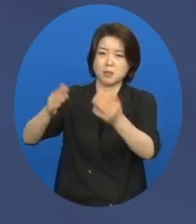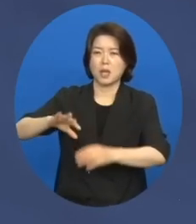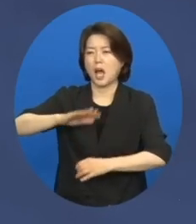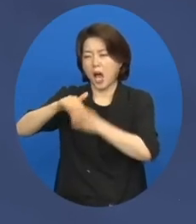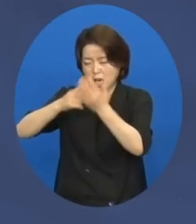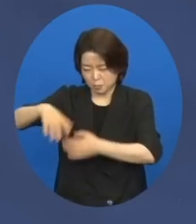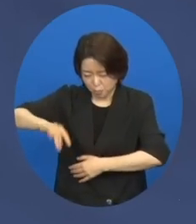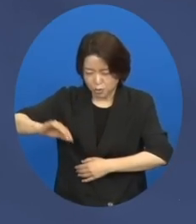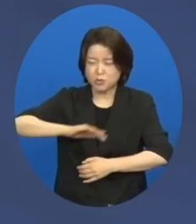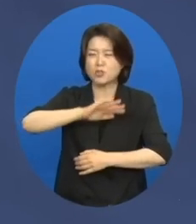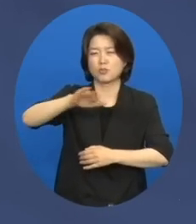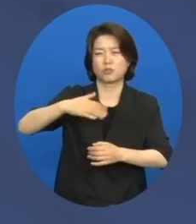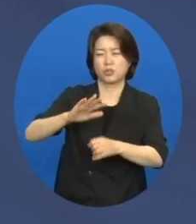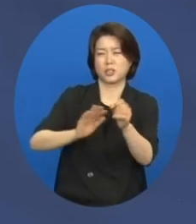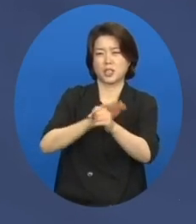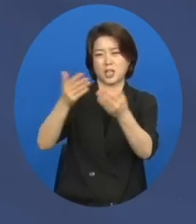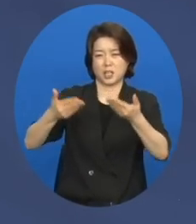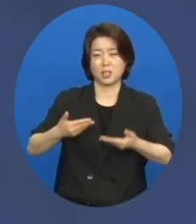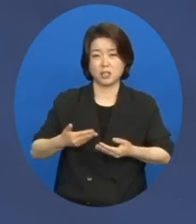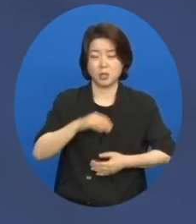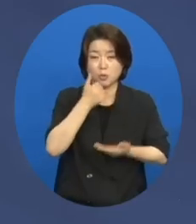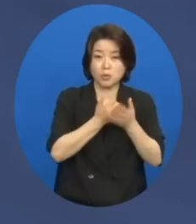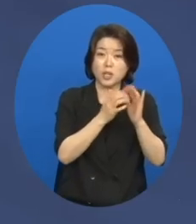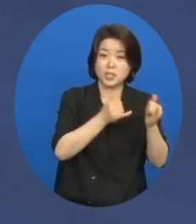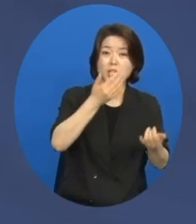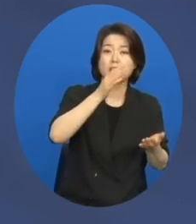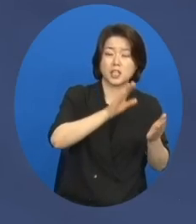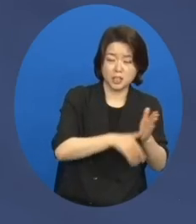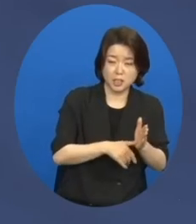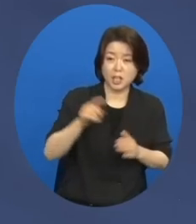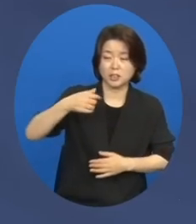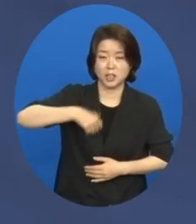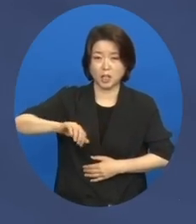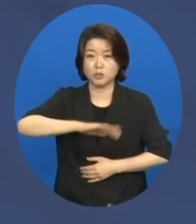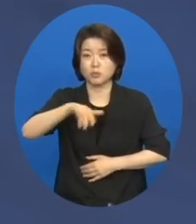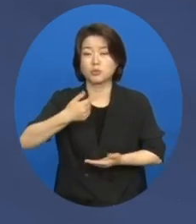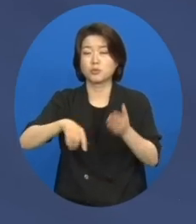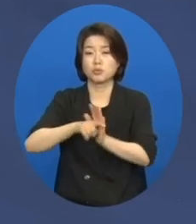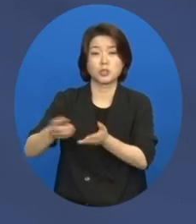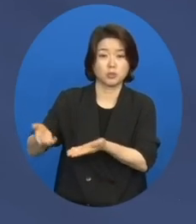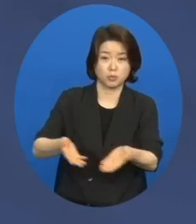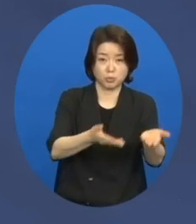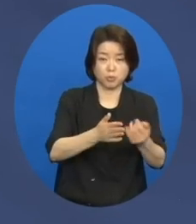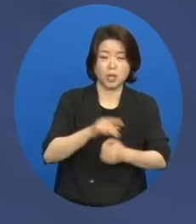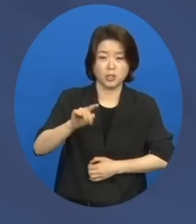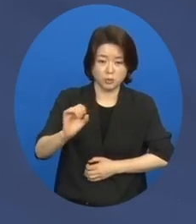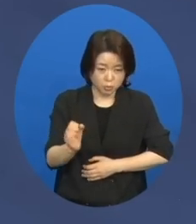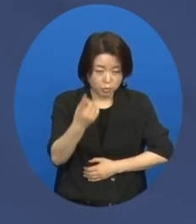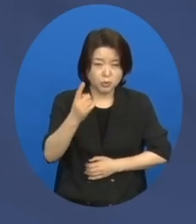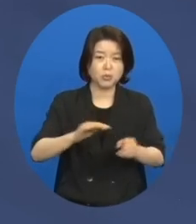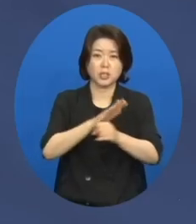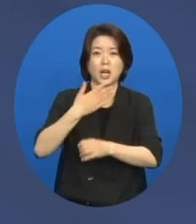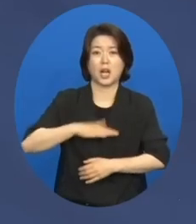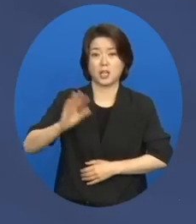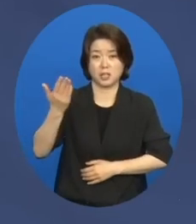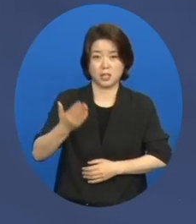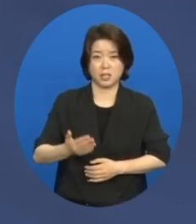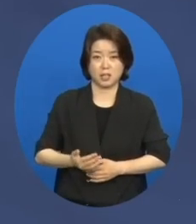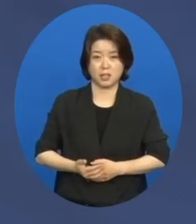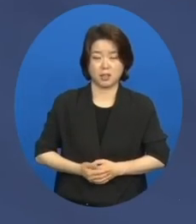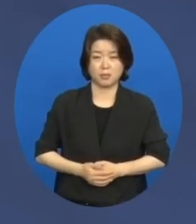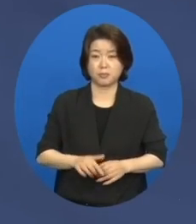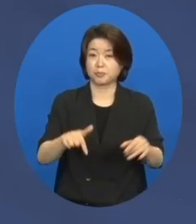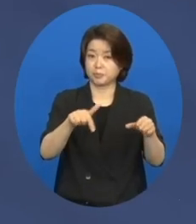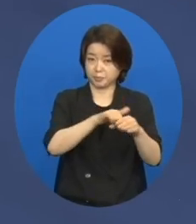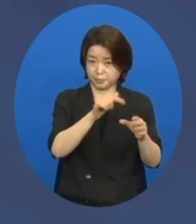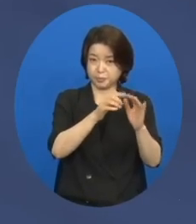우리가 죄인되었을 때에 그 아들을 우리를 위해 내어주셔서 그로써 우리가 사랑을 알게 됐다고요.